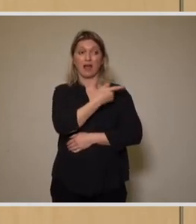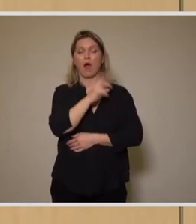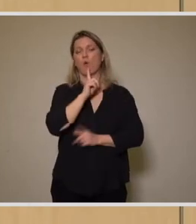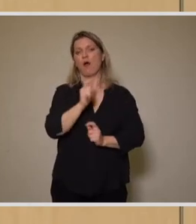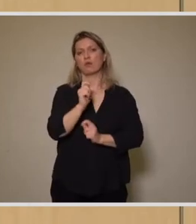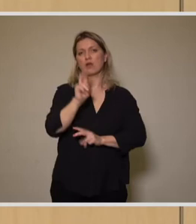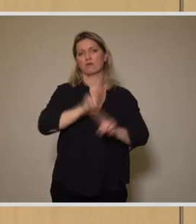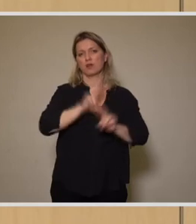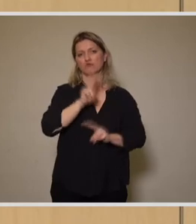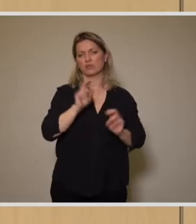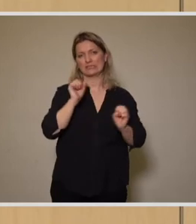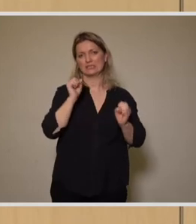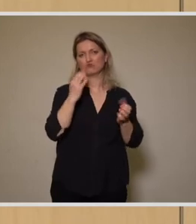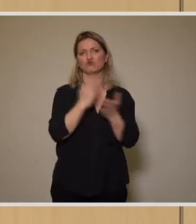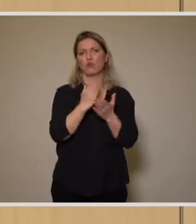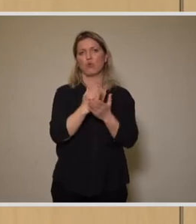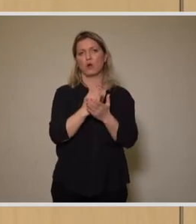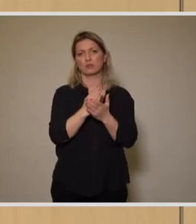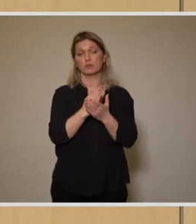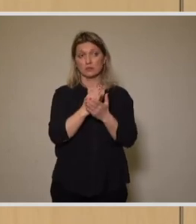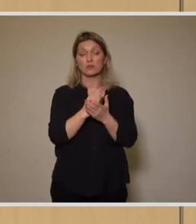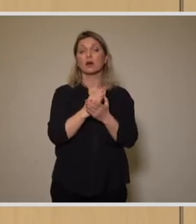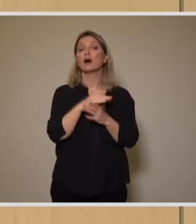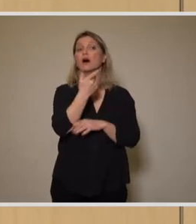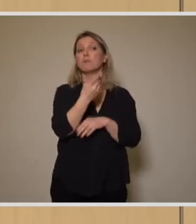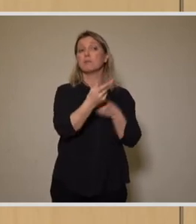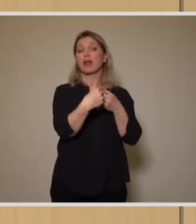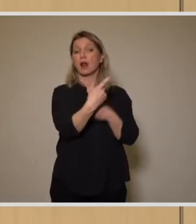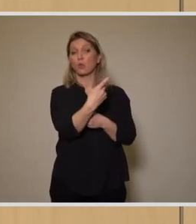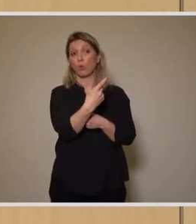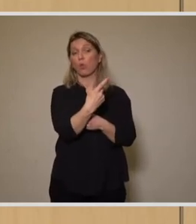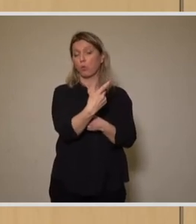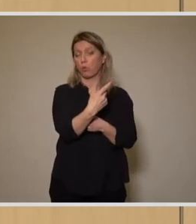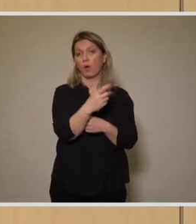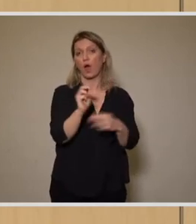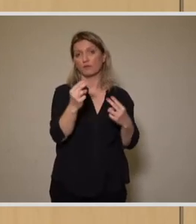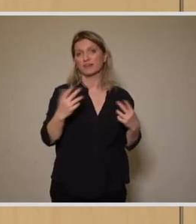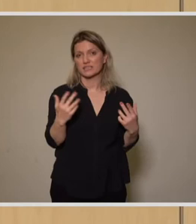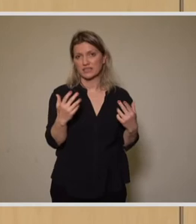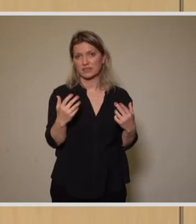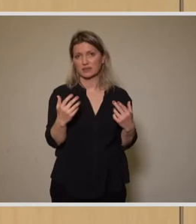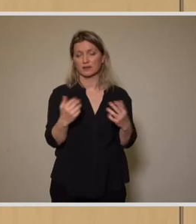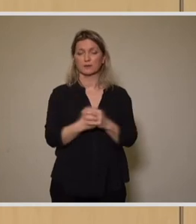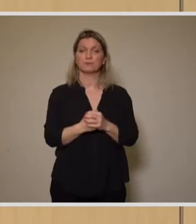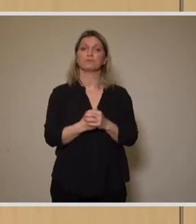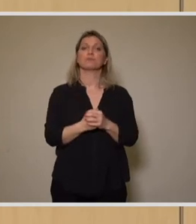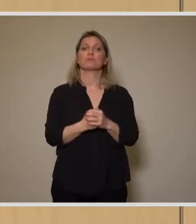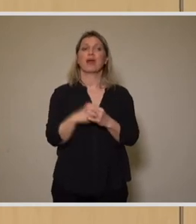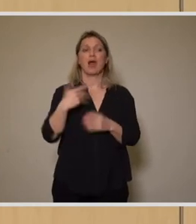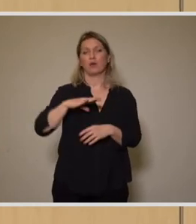gestellt. Und natürlich, das Beteiligungsformat ist ganz zentral. Und das wurde ja auch gesagt. An dieser Stelle nochmal ausdrücklich Dank an meinen